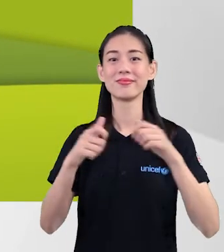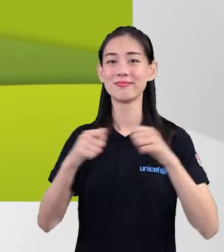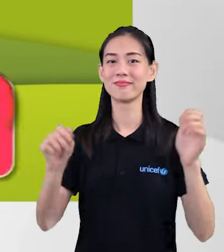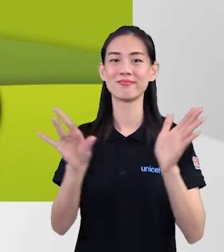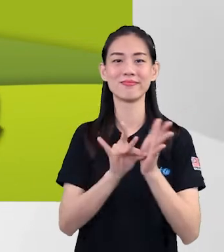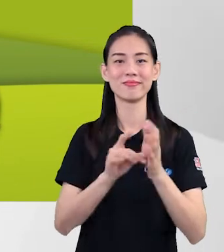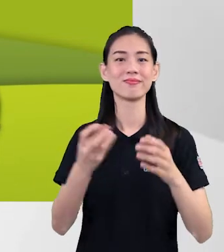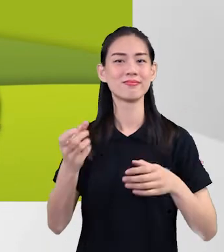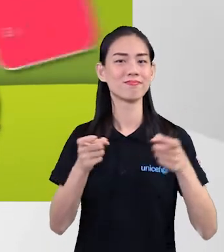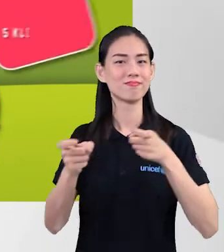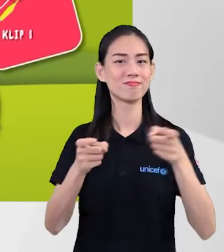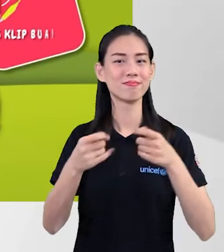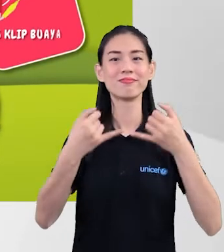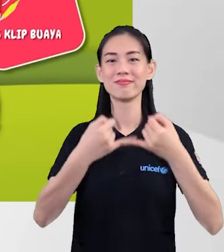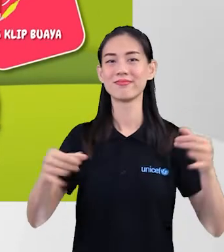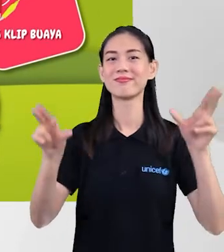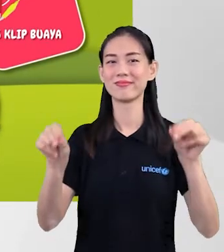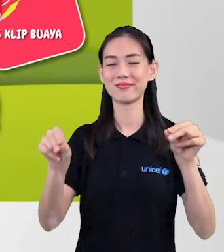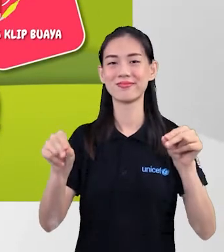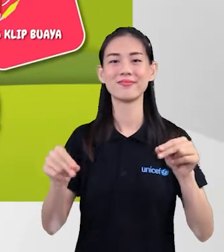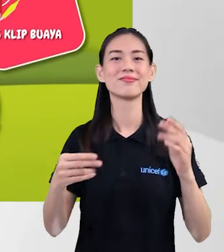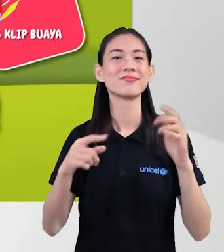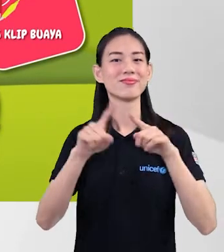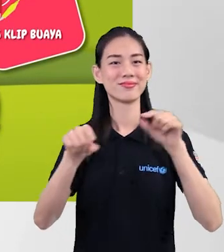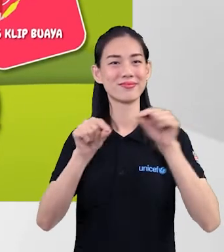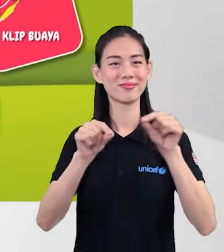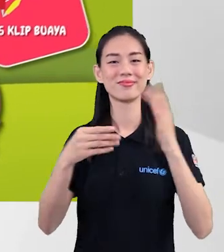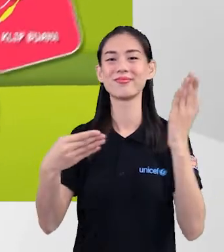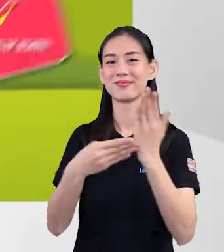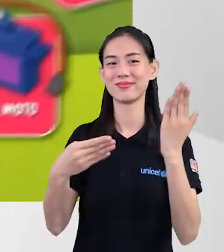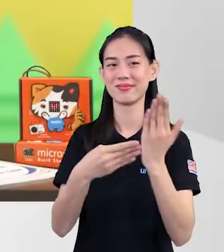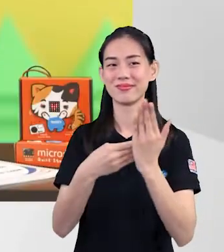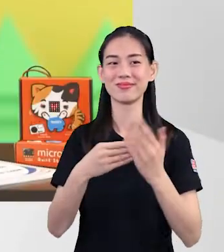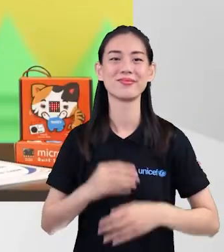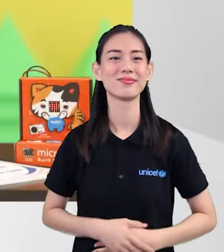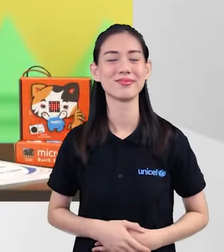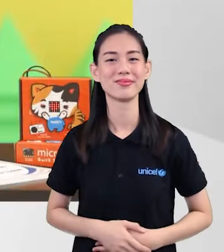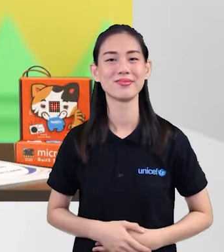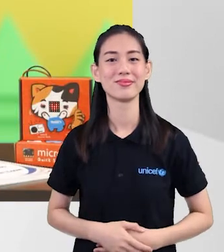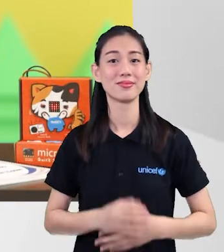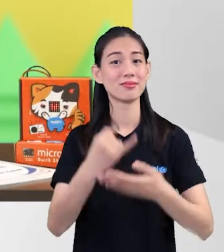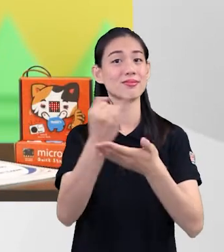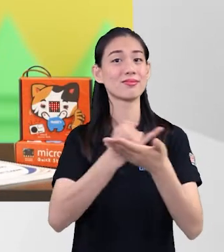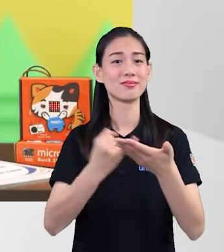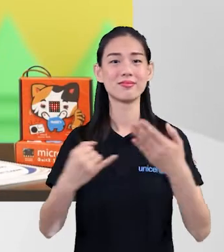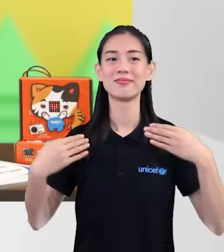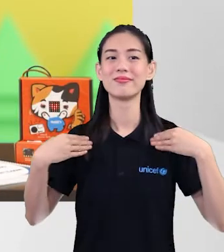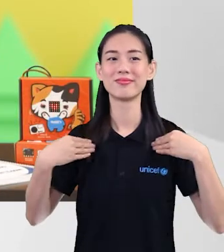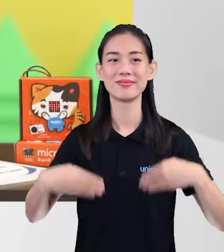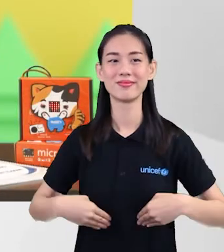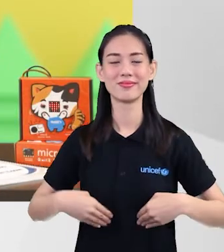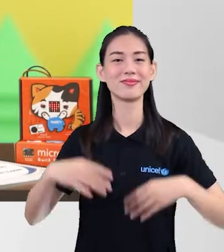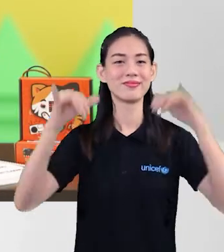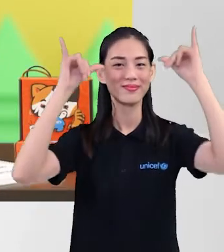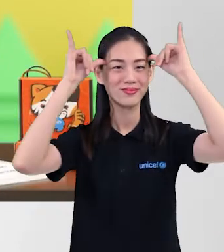tack, servo motor, 5 clip wire, papan Microbit dan bekalan kuasa. Kita bina badan lembu dengan melukis atau print